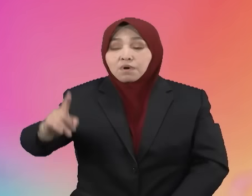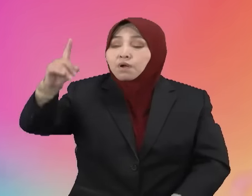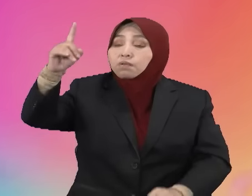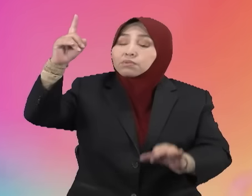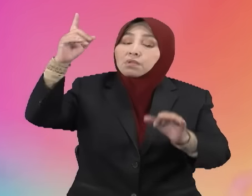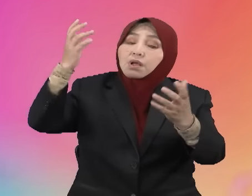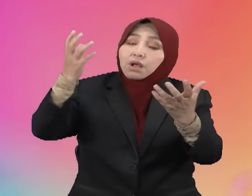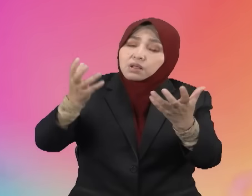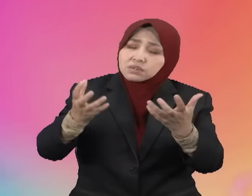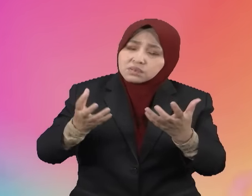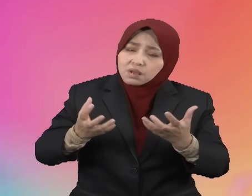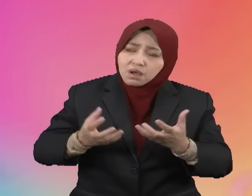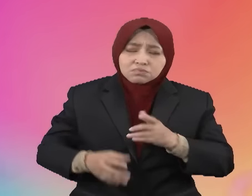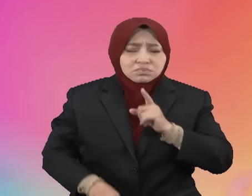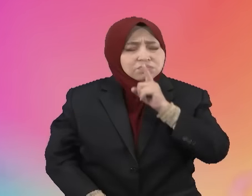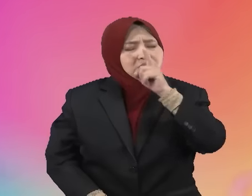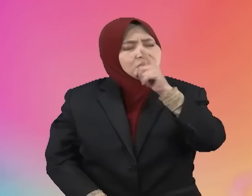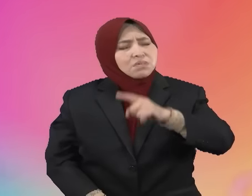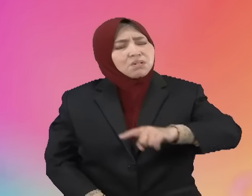لهداكم